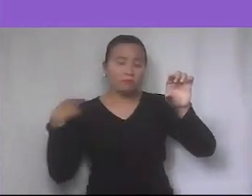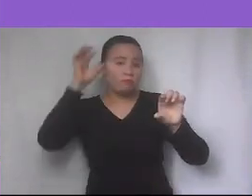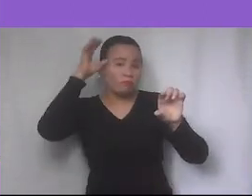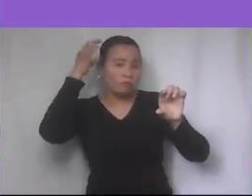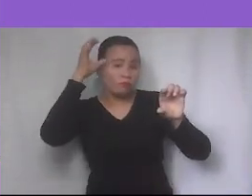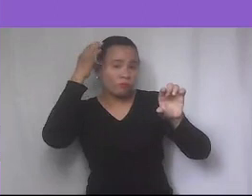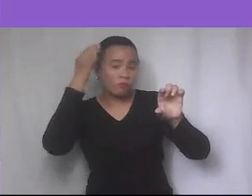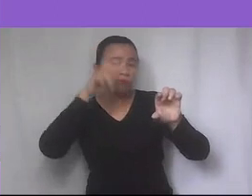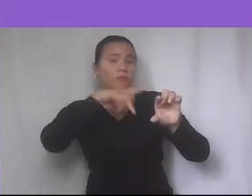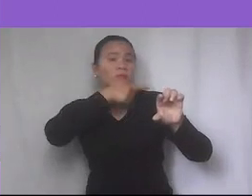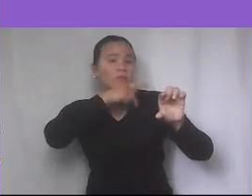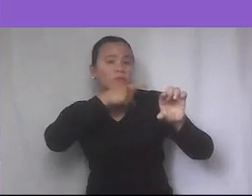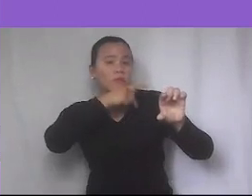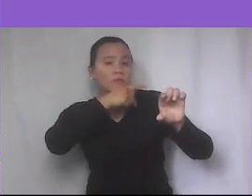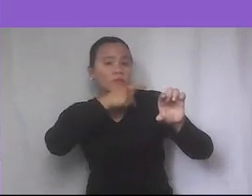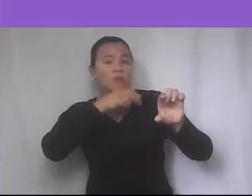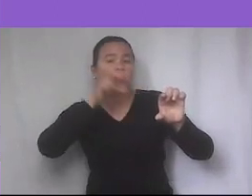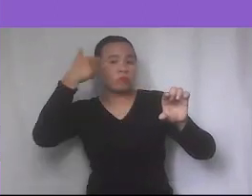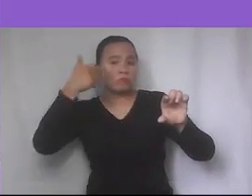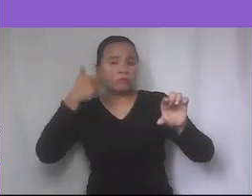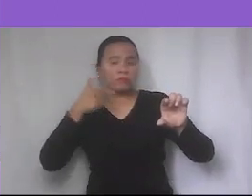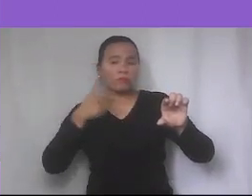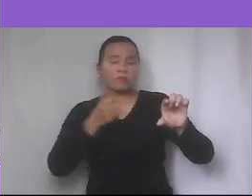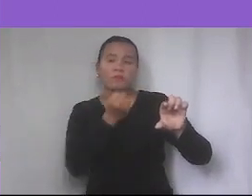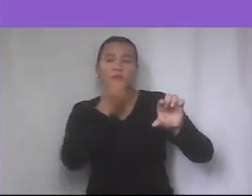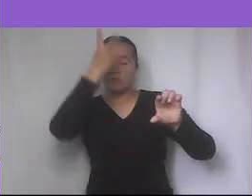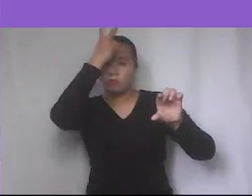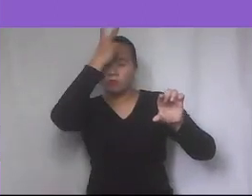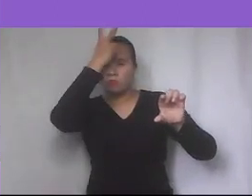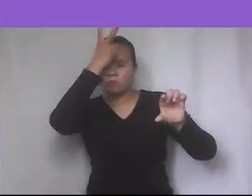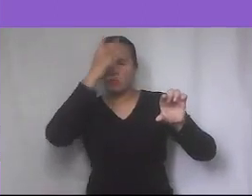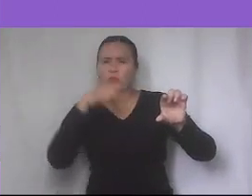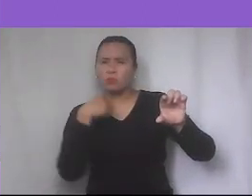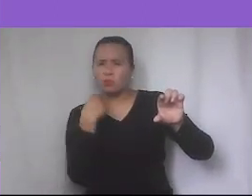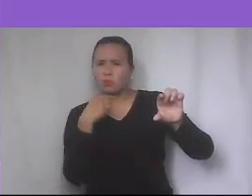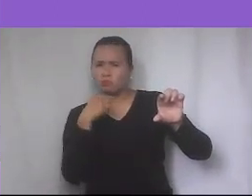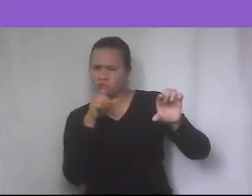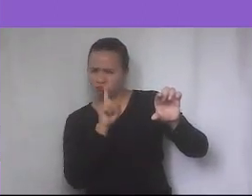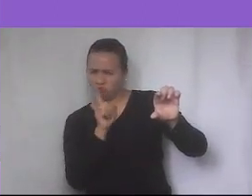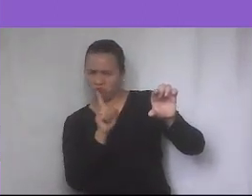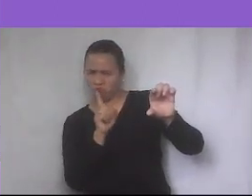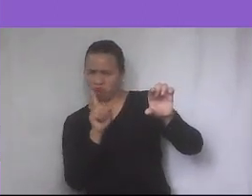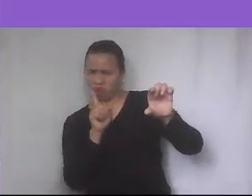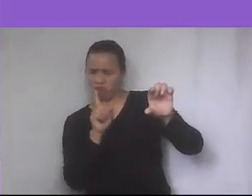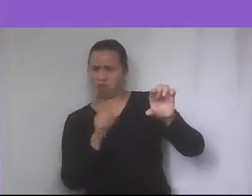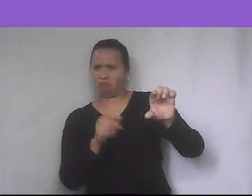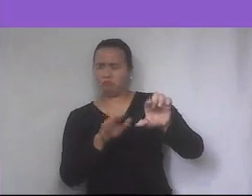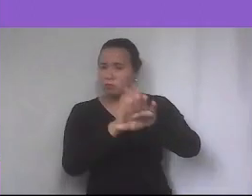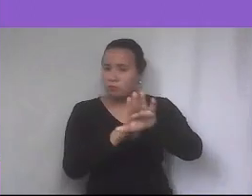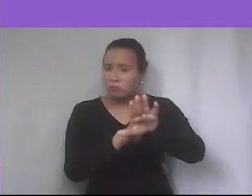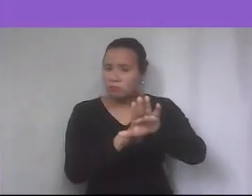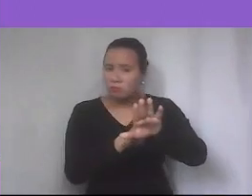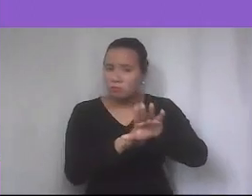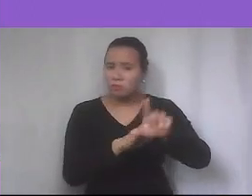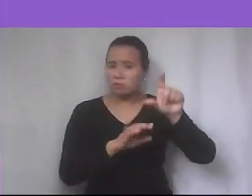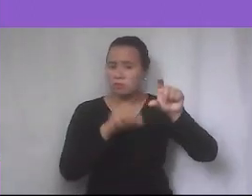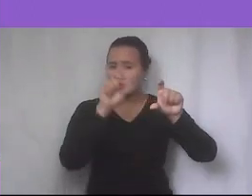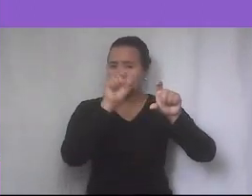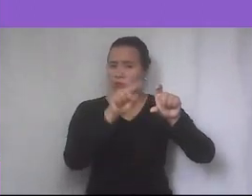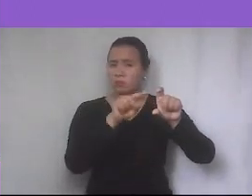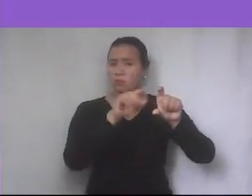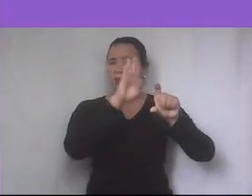baboy, kambing. Alin kaya ang taya dyan? B, baka, nagsisimula sa titik B.